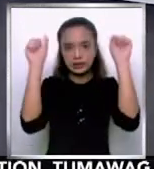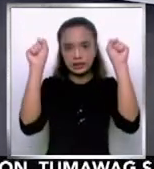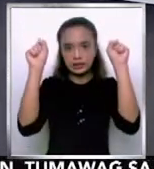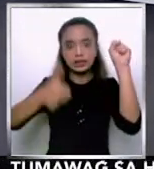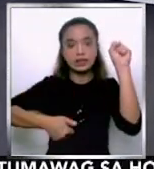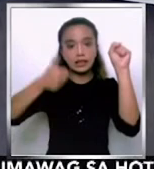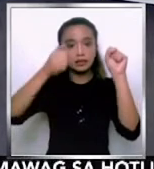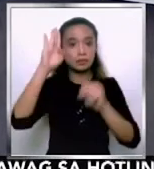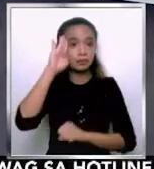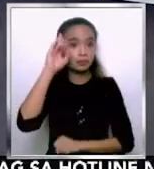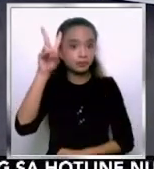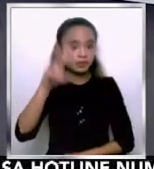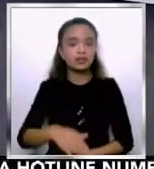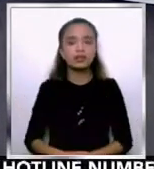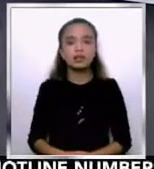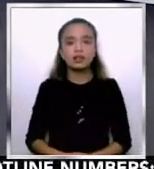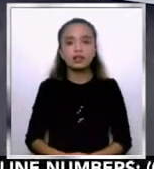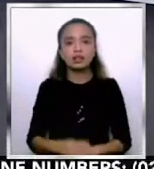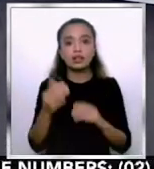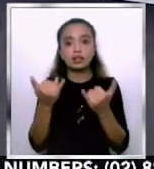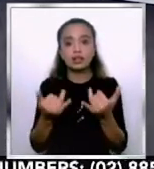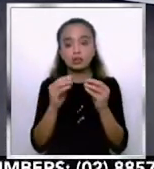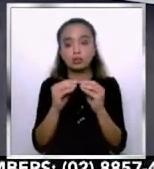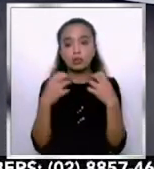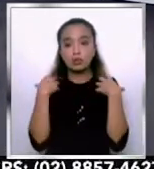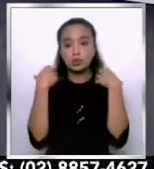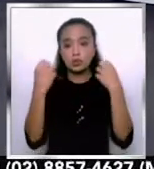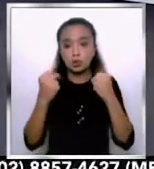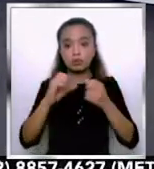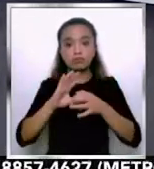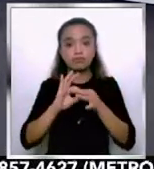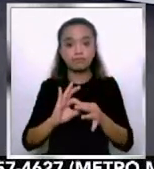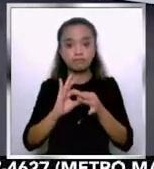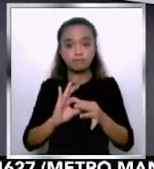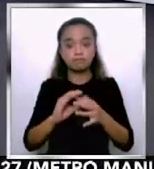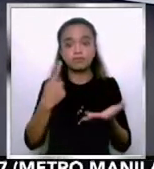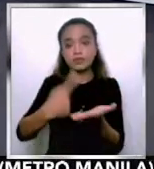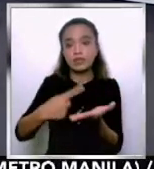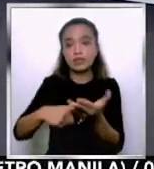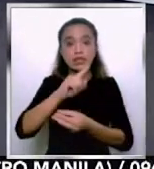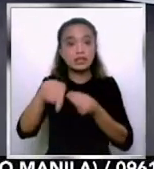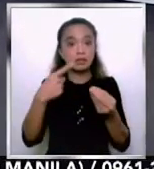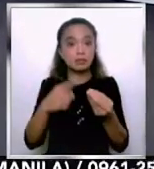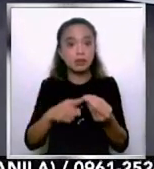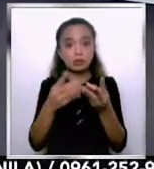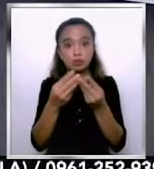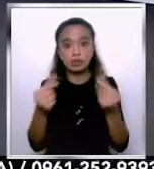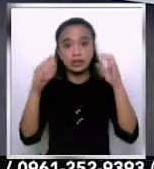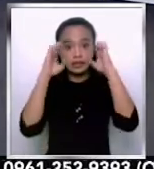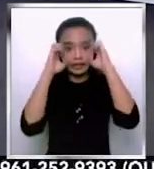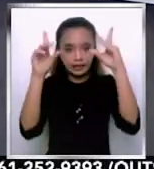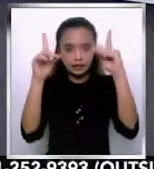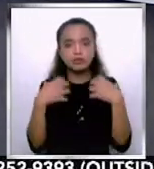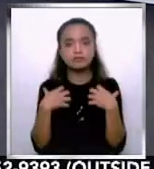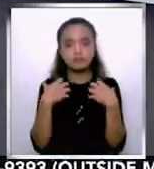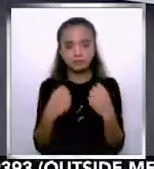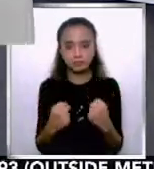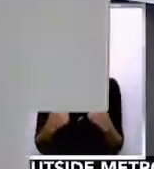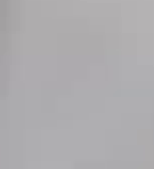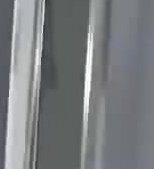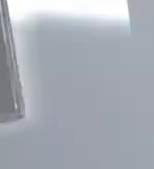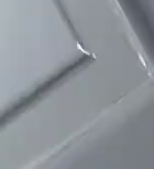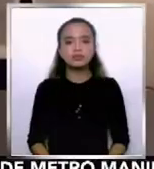Bukod sa pagpapalakas ng alyansa, napag-usapan din ang pagtugon sa edukasyon at kalusugan. At Nakatutok si Marizo Mali.